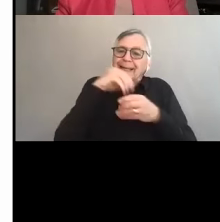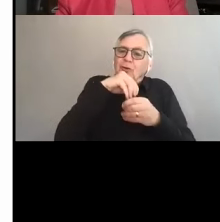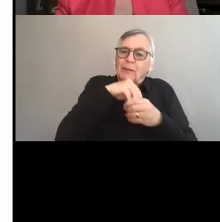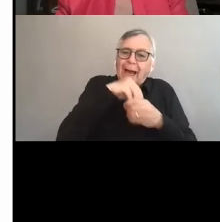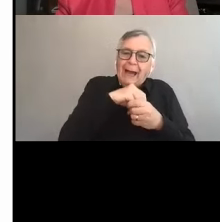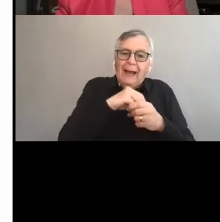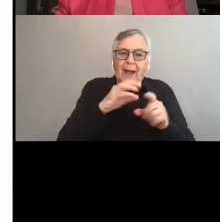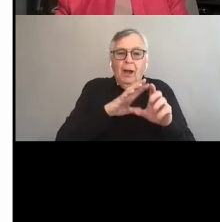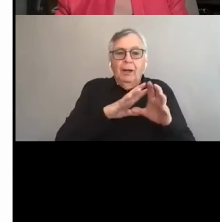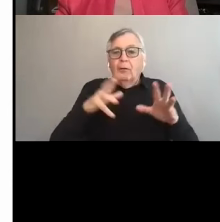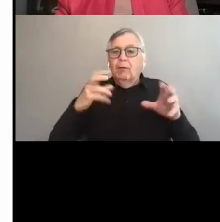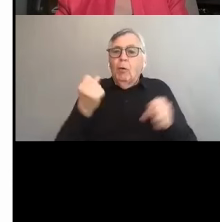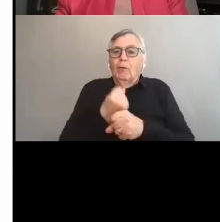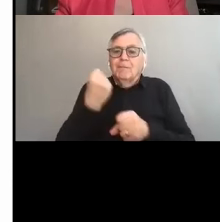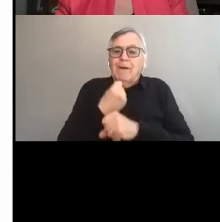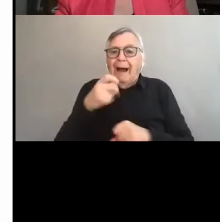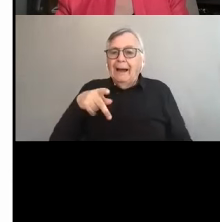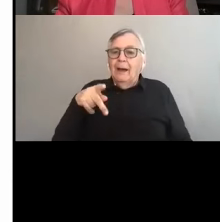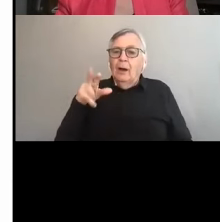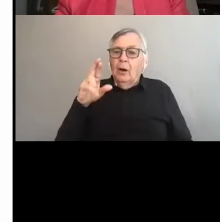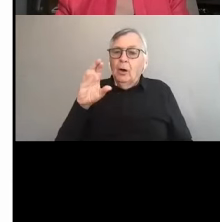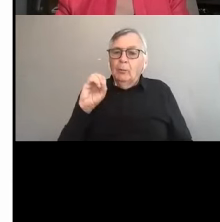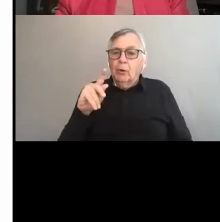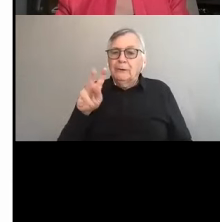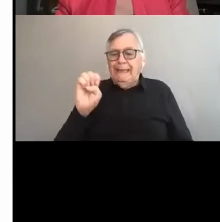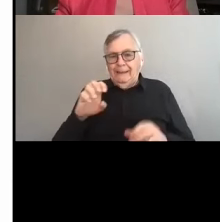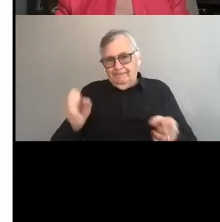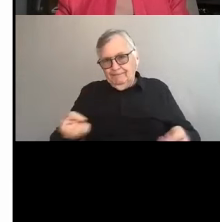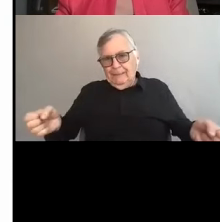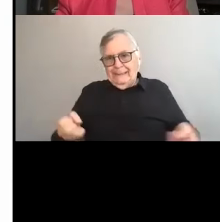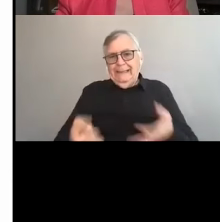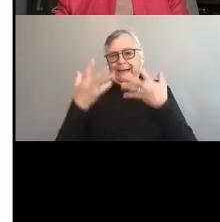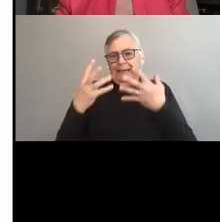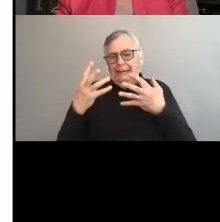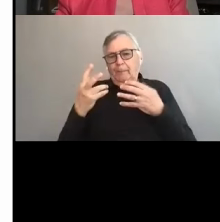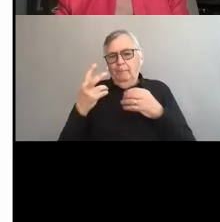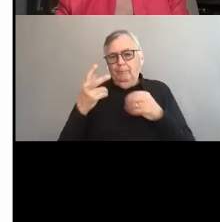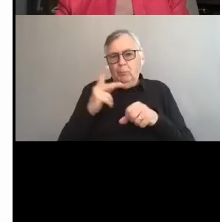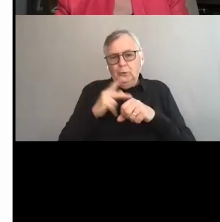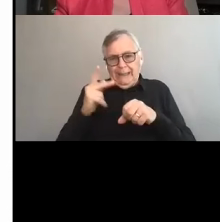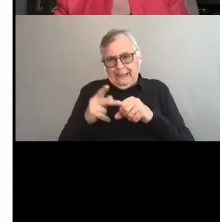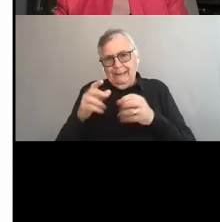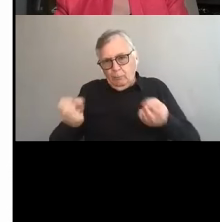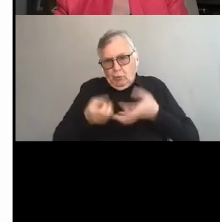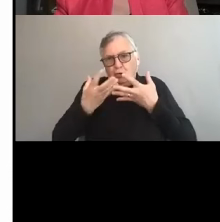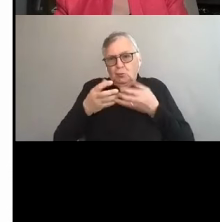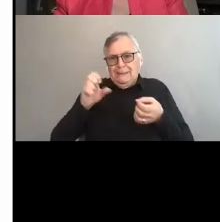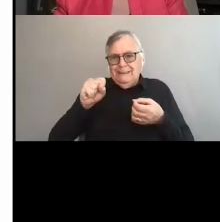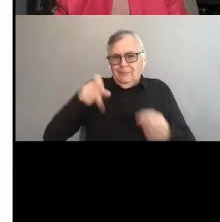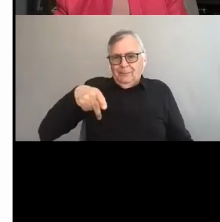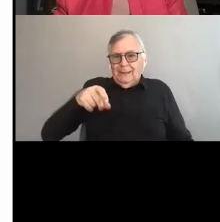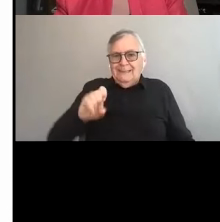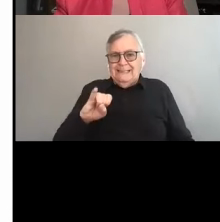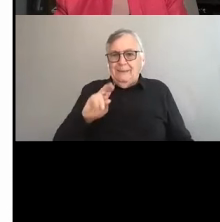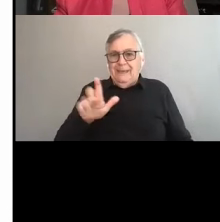nos ribosomes, produit cette protéine-là. Ça fait que lui, il produit cette protéine, il produit la fameuse spicule, puis la spicule, elle s'en